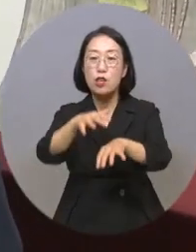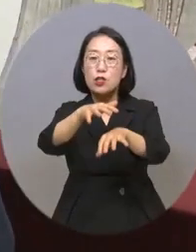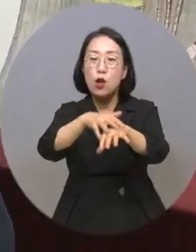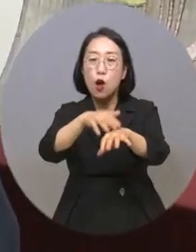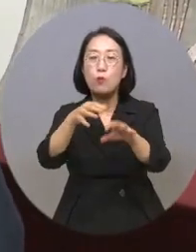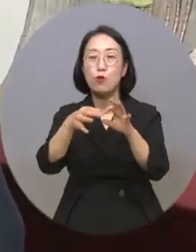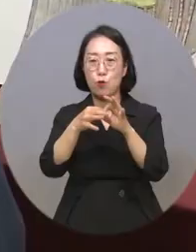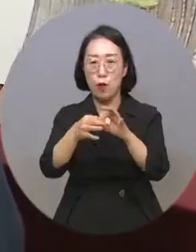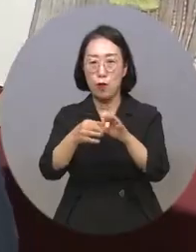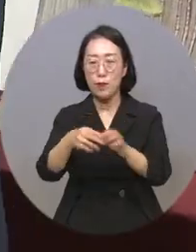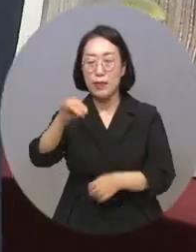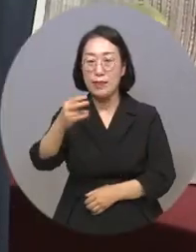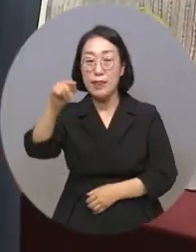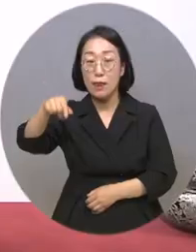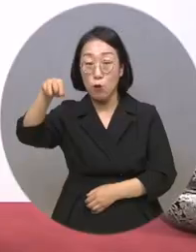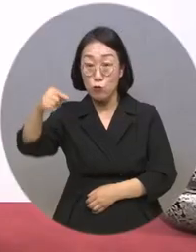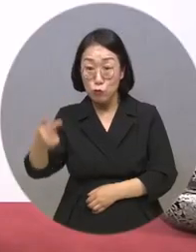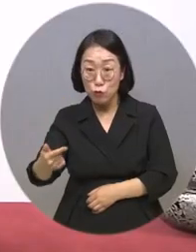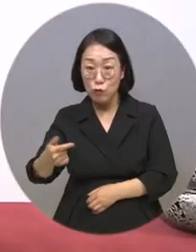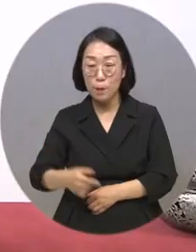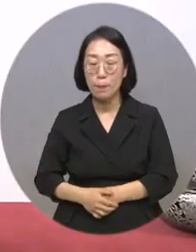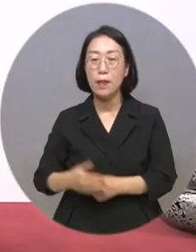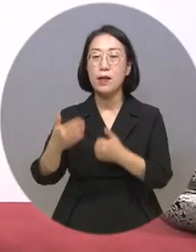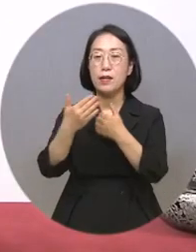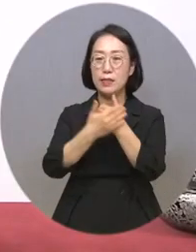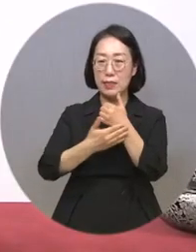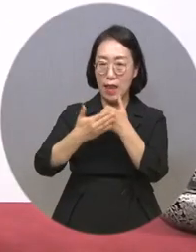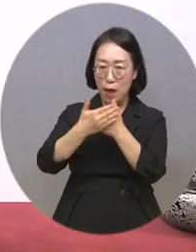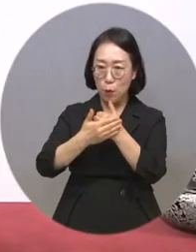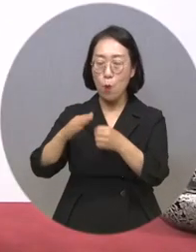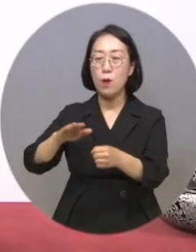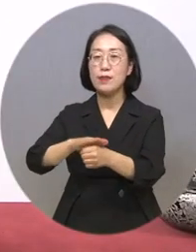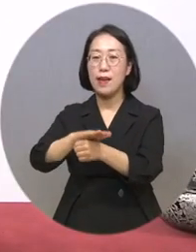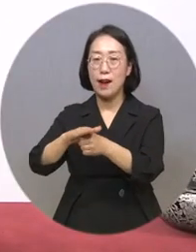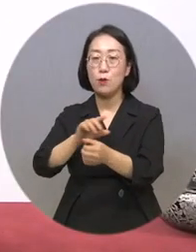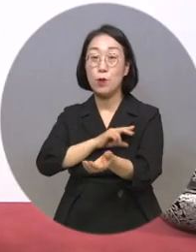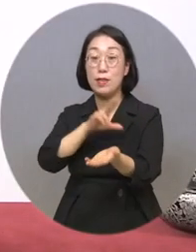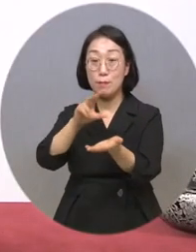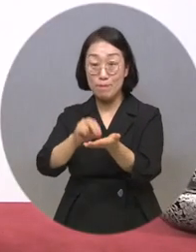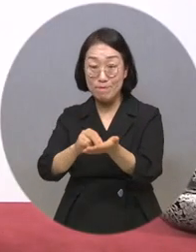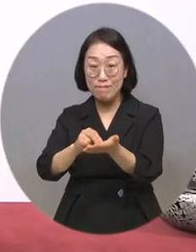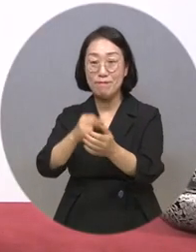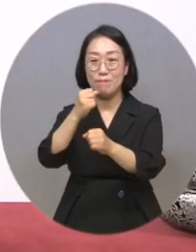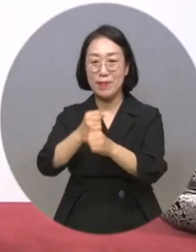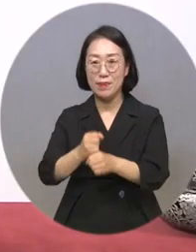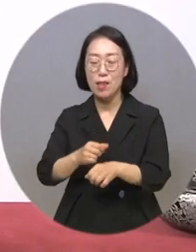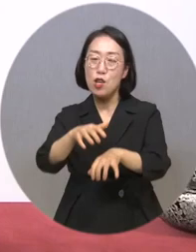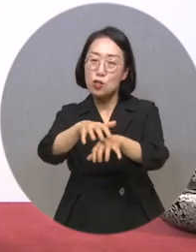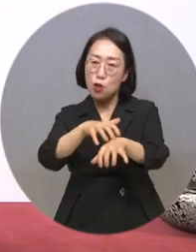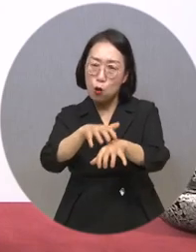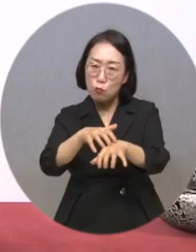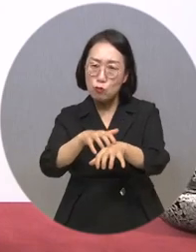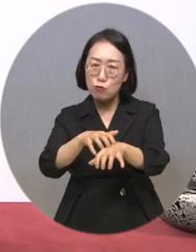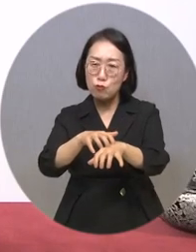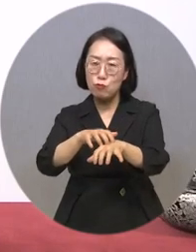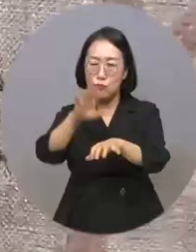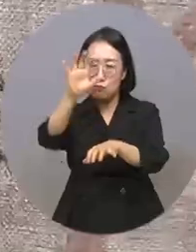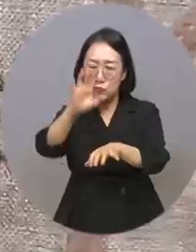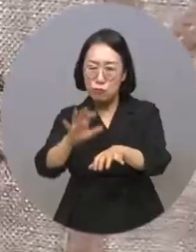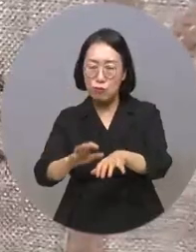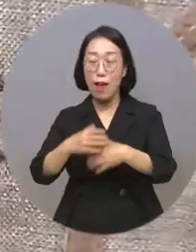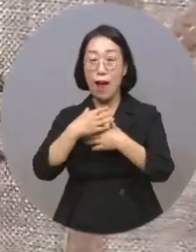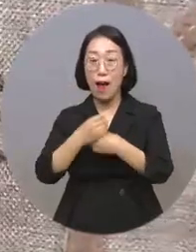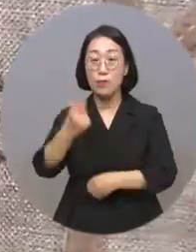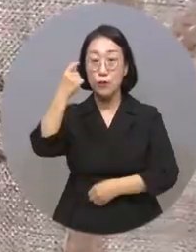출품한 신덕순 씨의 은혜로 사랑으로라는 작품이며 섬유 소재에서 찾을 수 있는